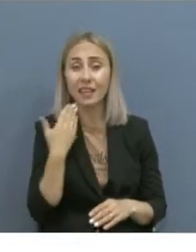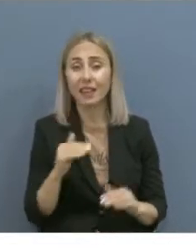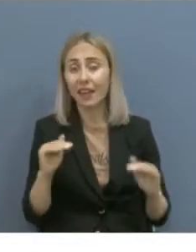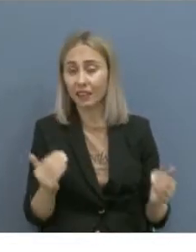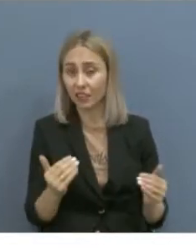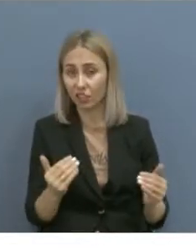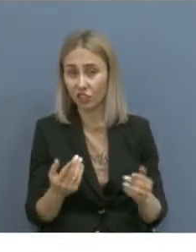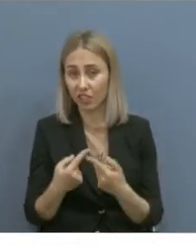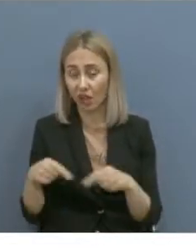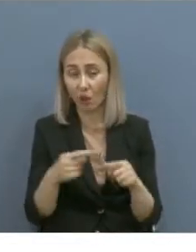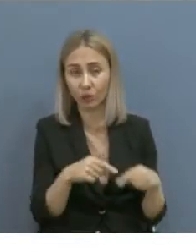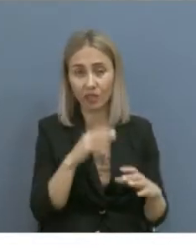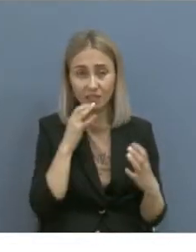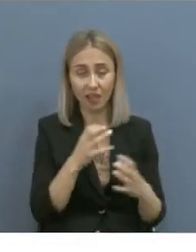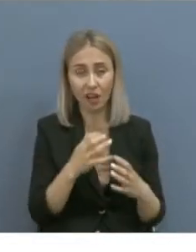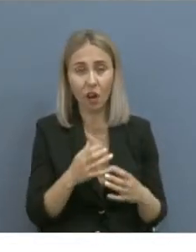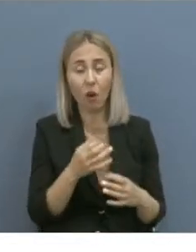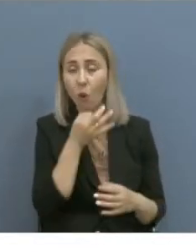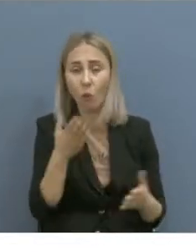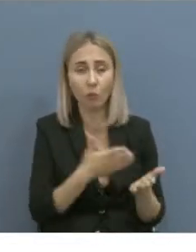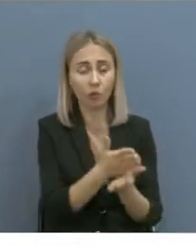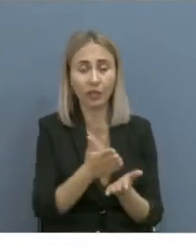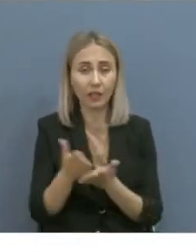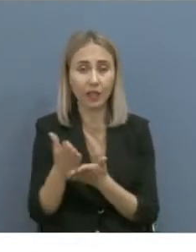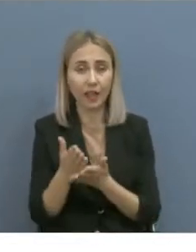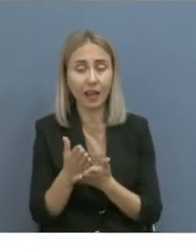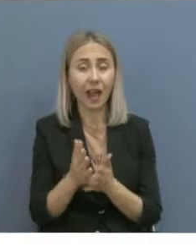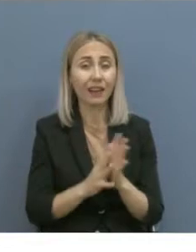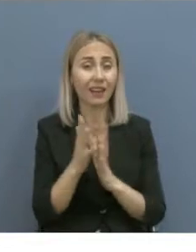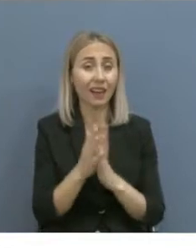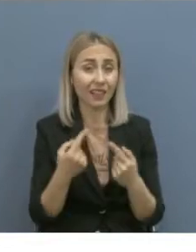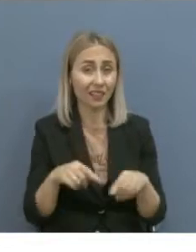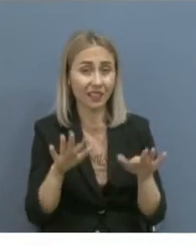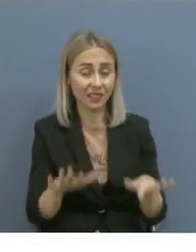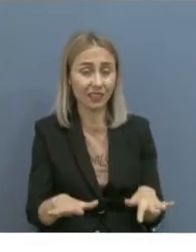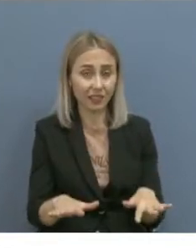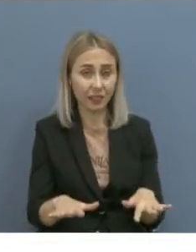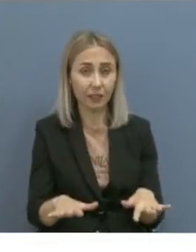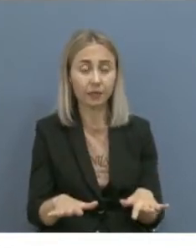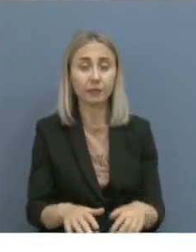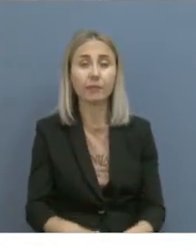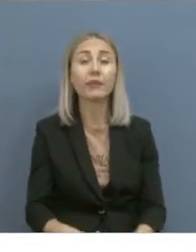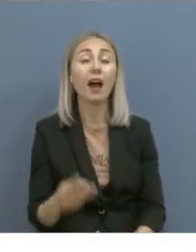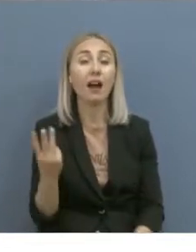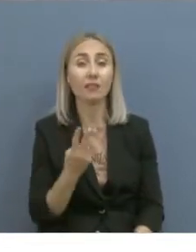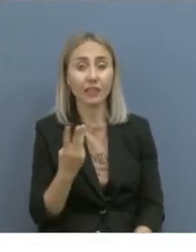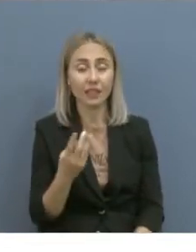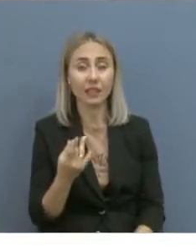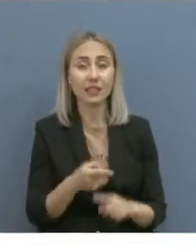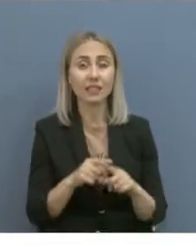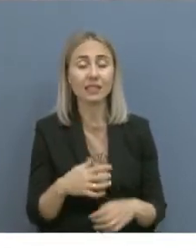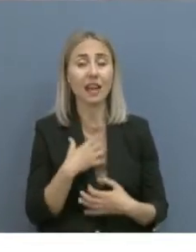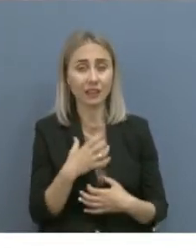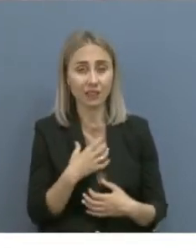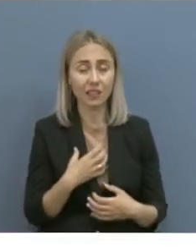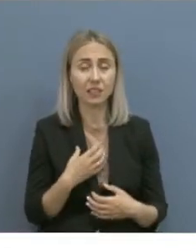қай салада, агросектордың қай саласында сақтандыру компаниясына жаңа шарт жасаймыз дегендер болса, ешқандай